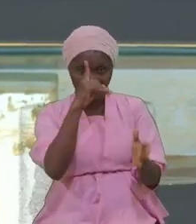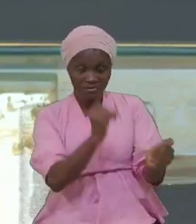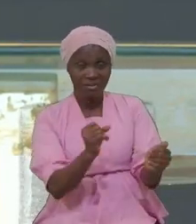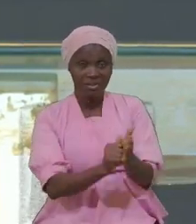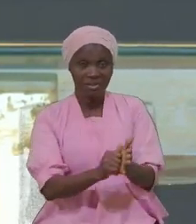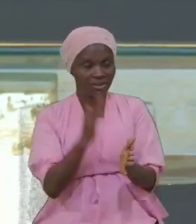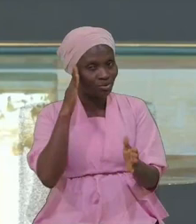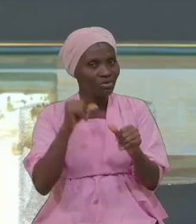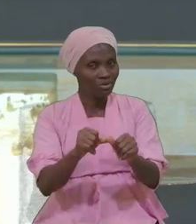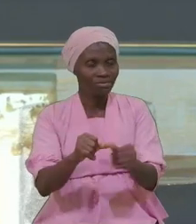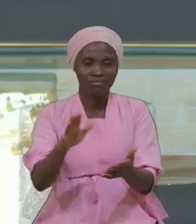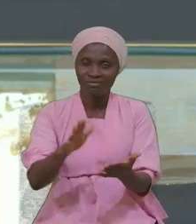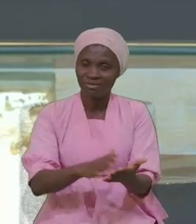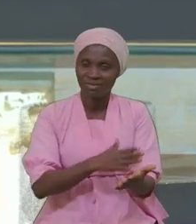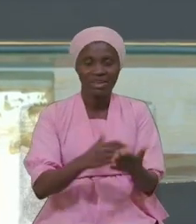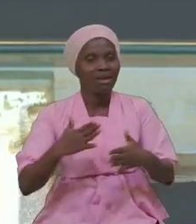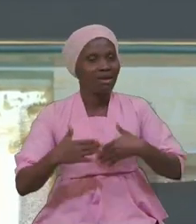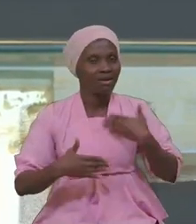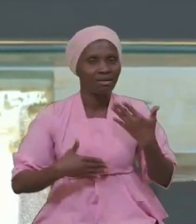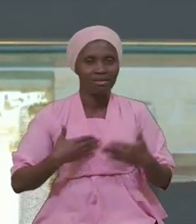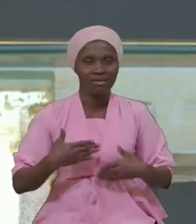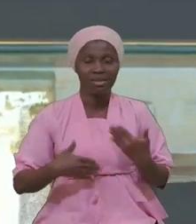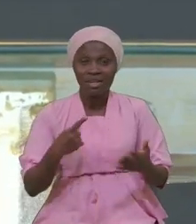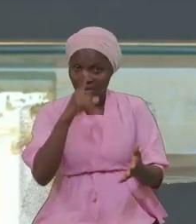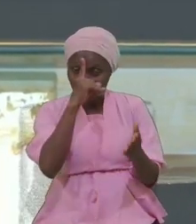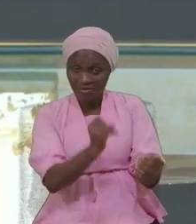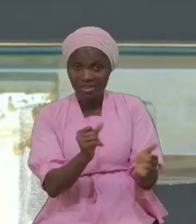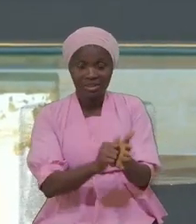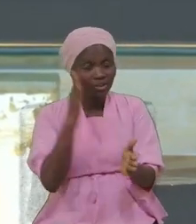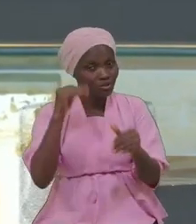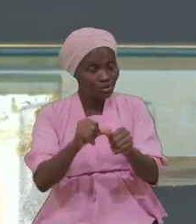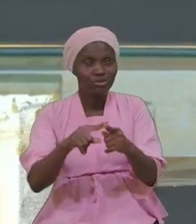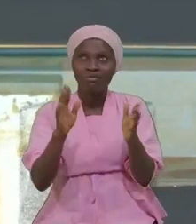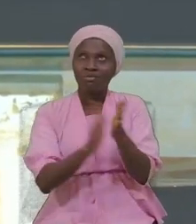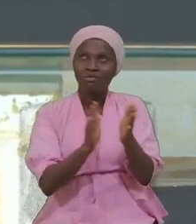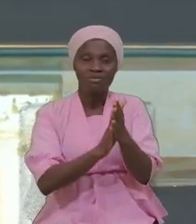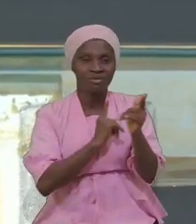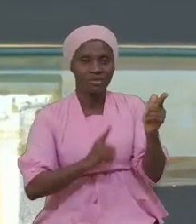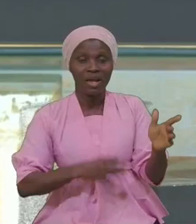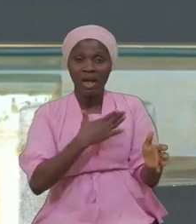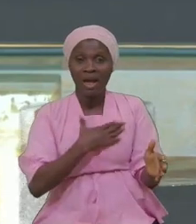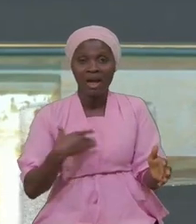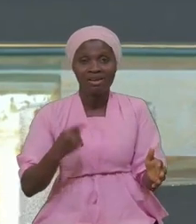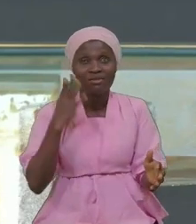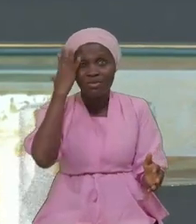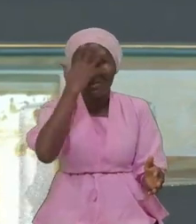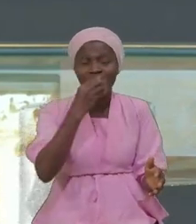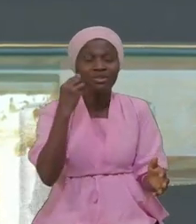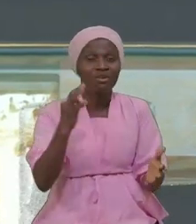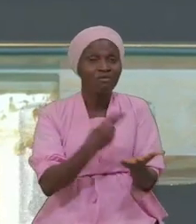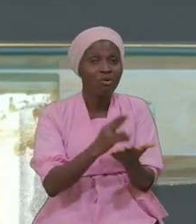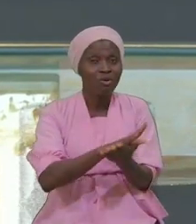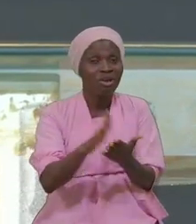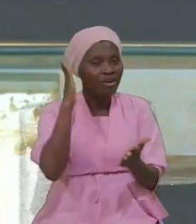de chanter, qui continue de se réjouir, qui continue de louer le Seigneur et dans la beauté de et la beauté de la